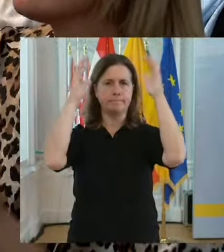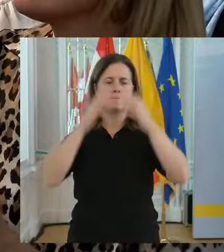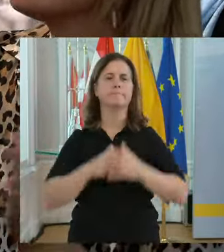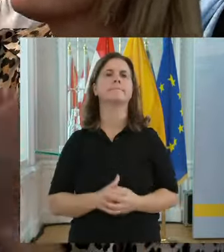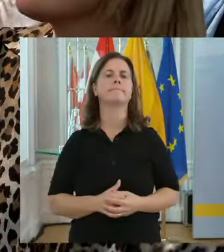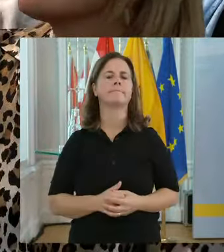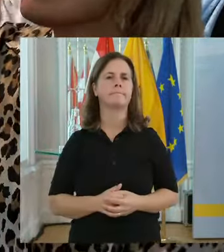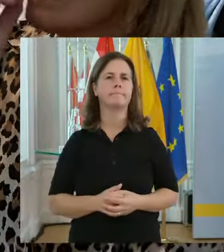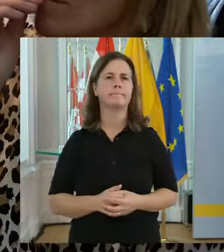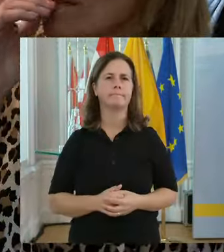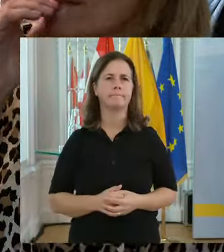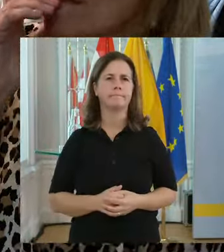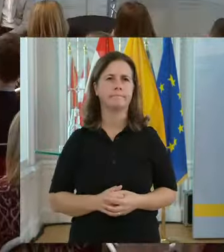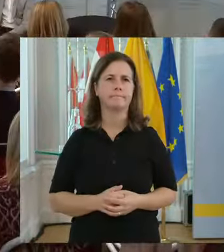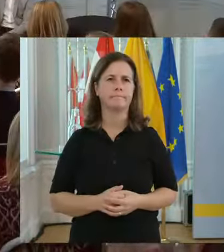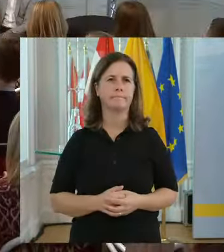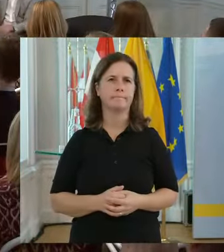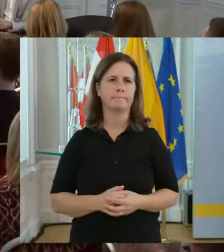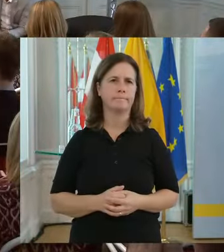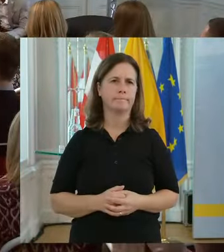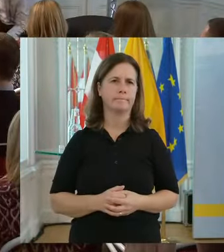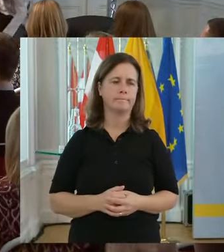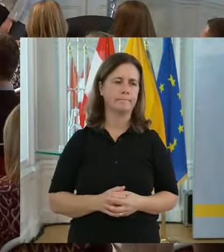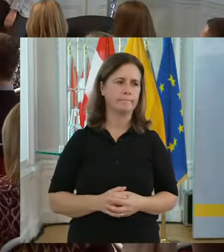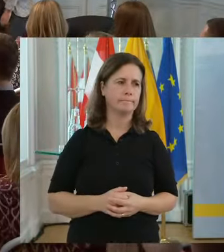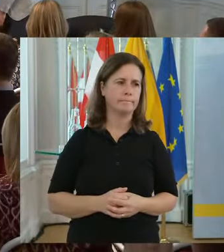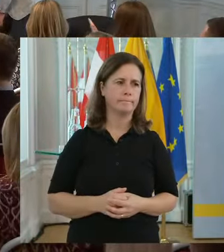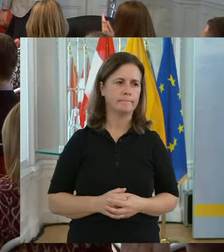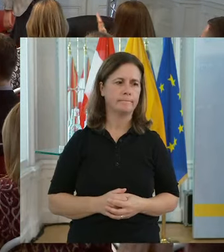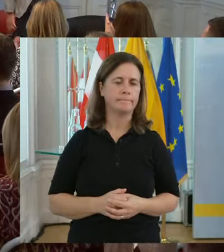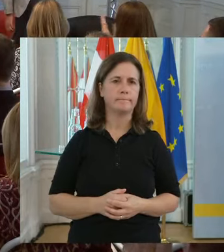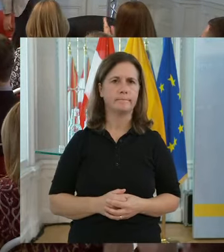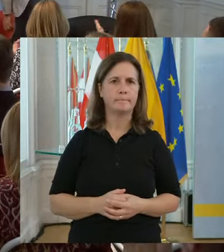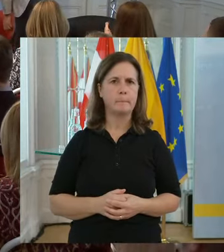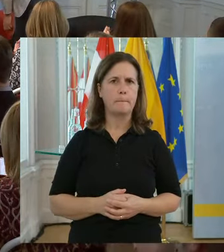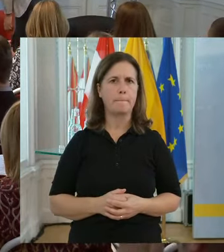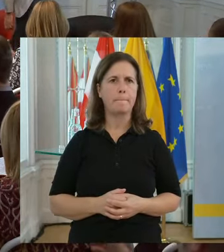Ja, damit darf ich Danke sagen an Martin Essel und André Sessi.